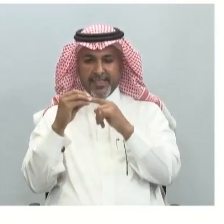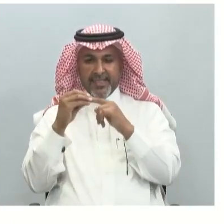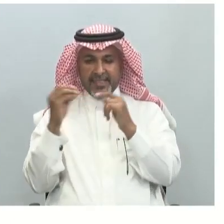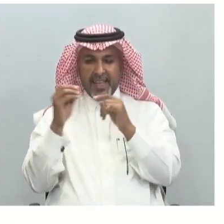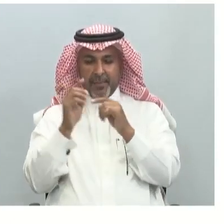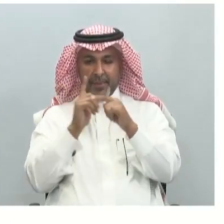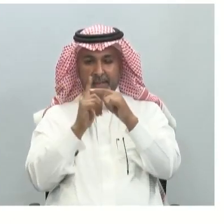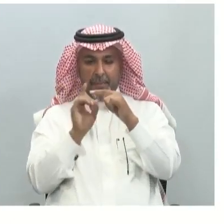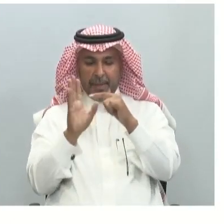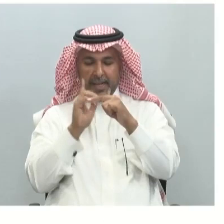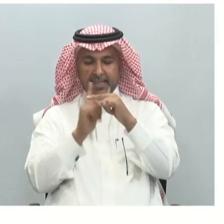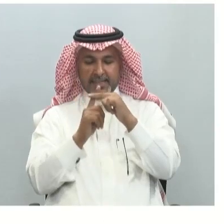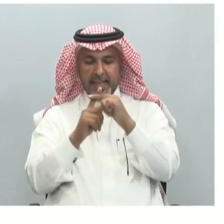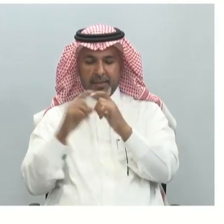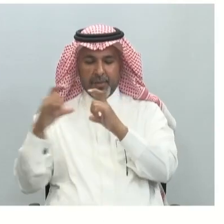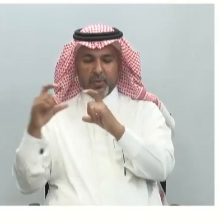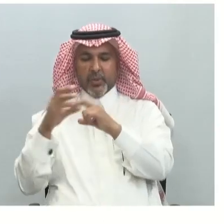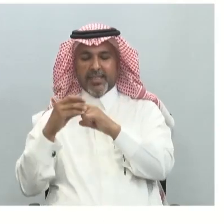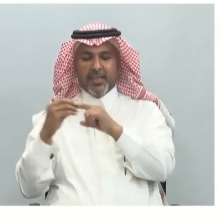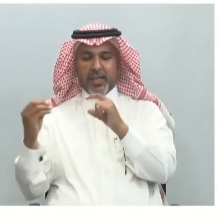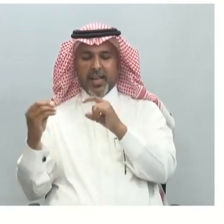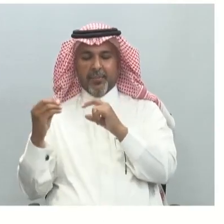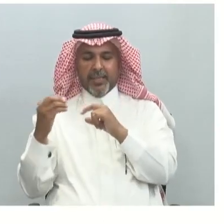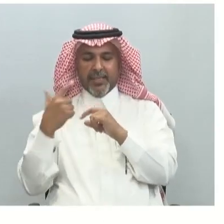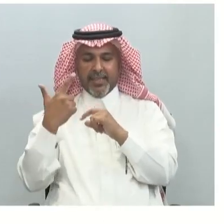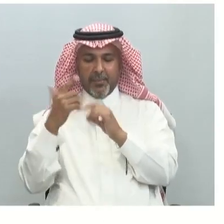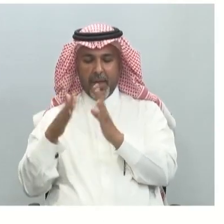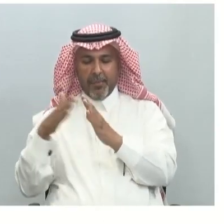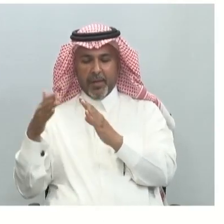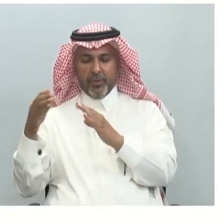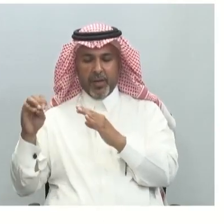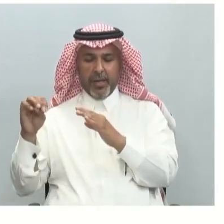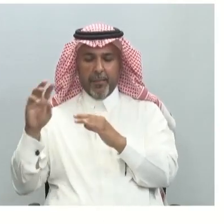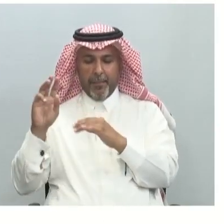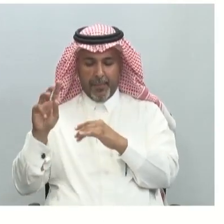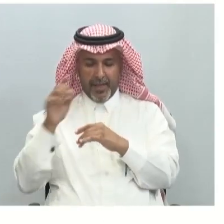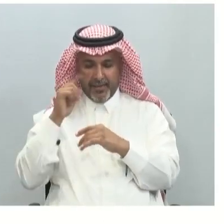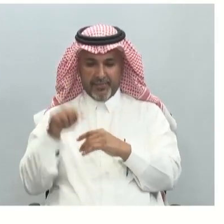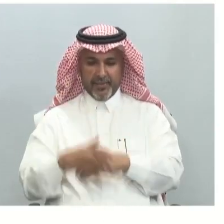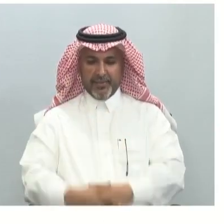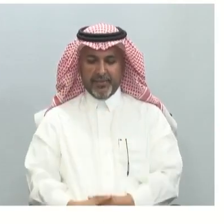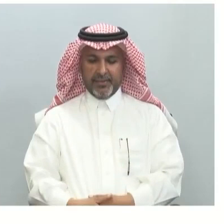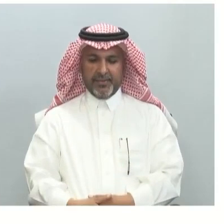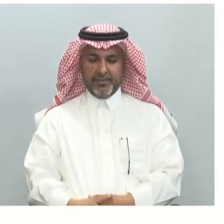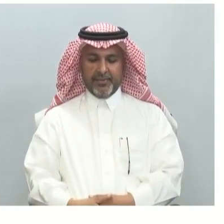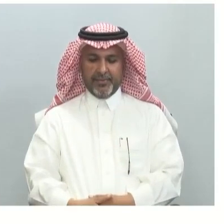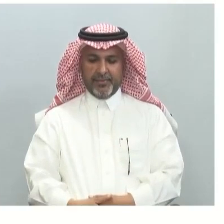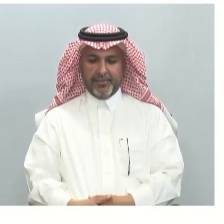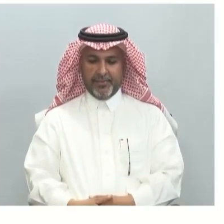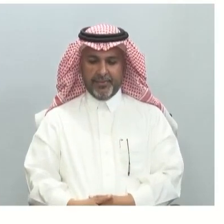والقيمه اشاره الحد الثاني اشاره الحد الثاني سالبه لو سالنا مثلا ما معامل